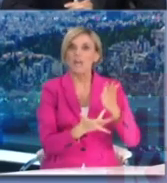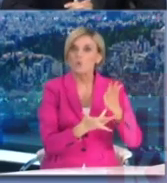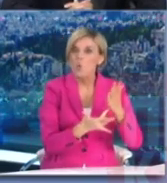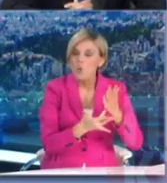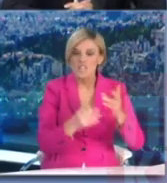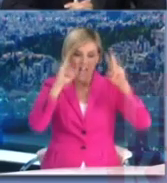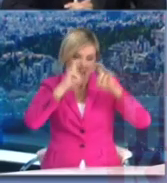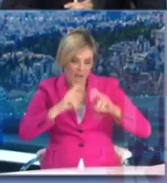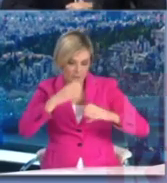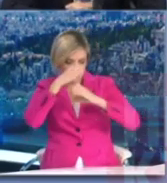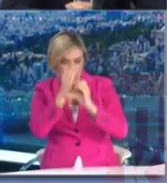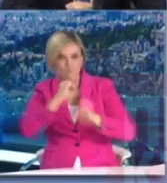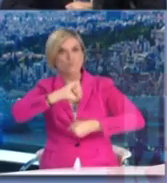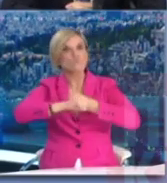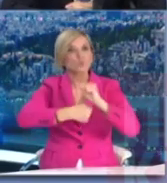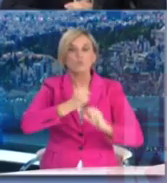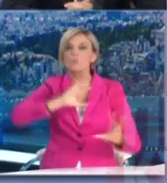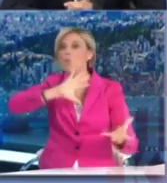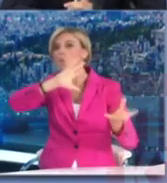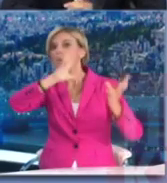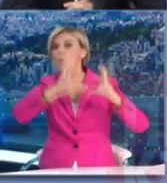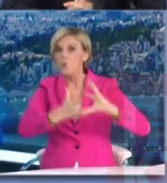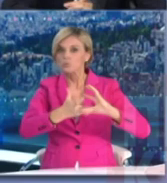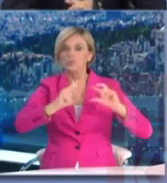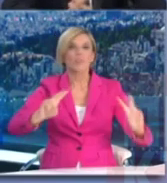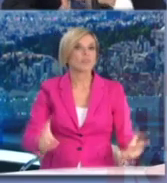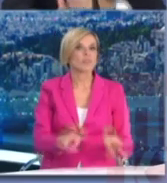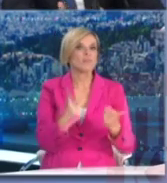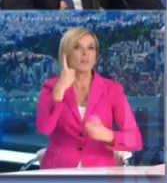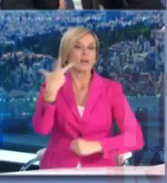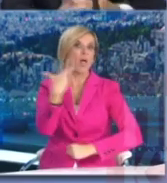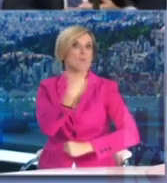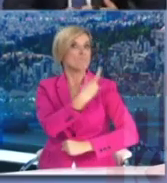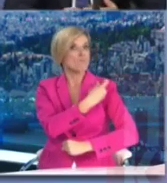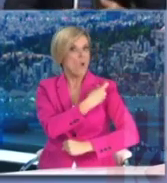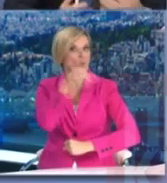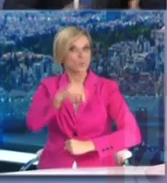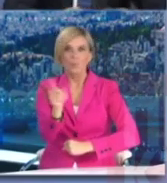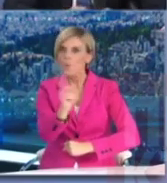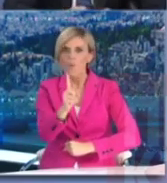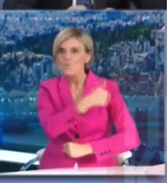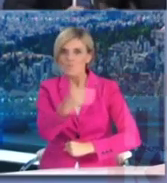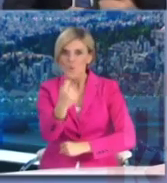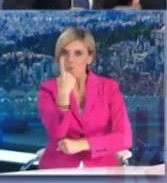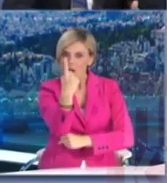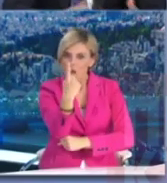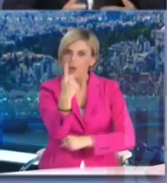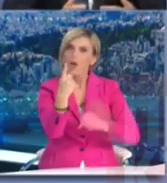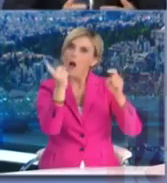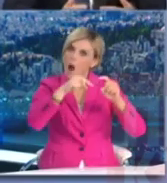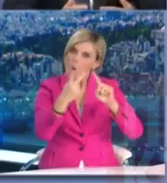πλανήτη στην προσπάθεια να παραχθεί εμβόλιο. Είδατε ότι δεν υπάρχει μόνο ένα εμβόλιο, υπάρχουν πολλά εμβόλια που είναι στη